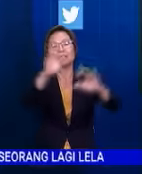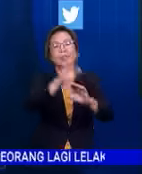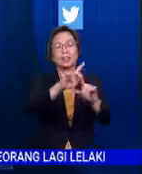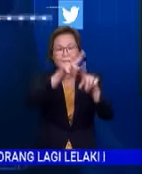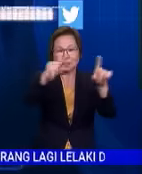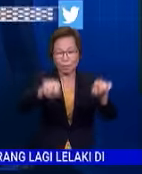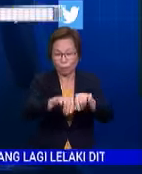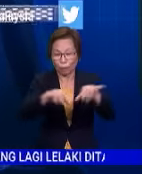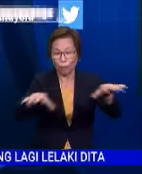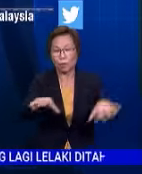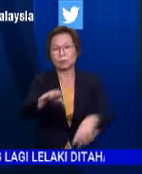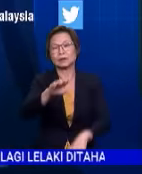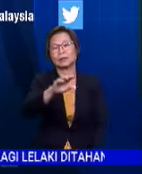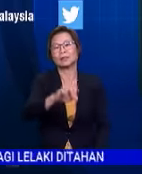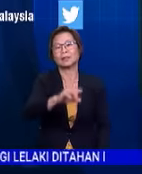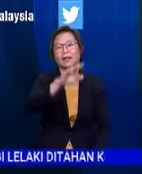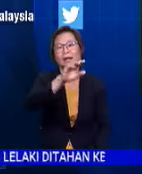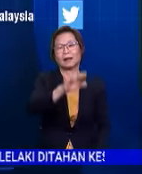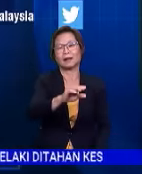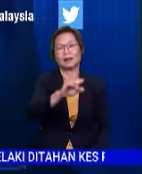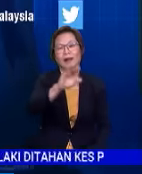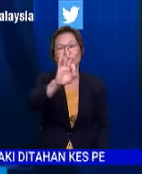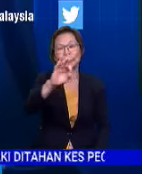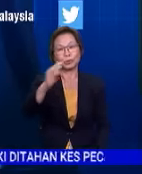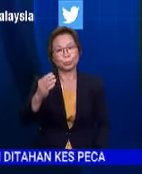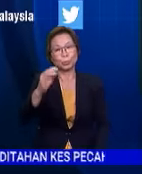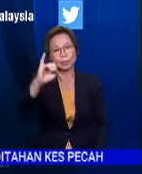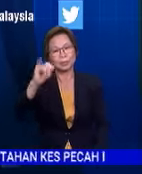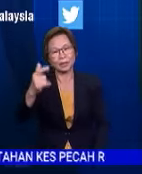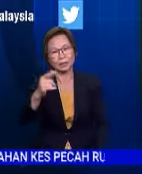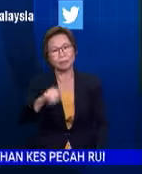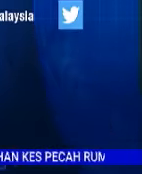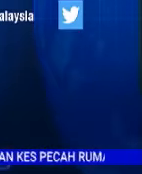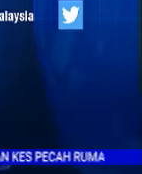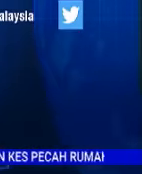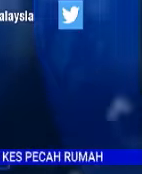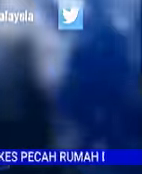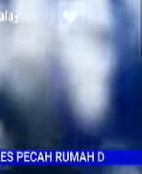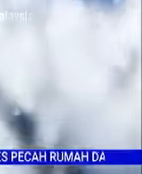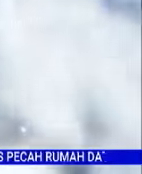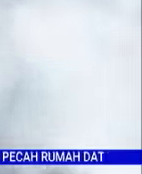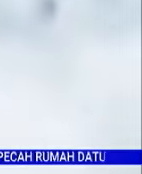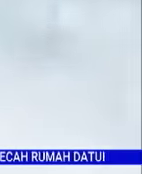dan juga media sosial kami. Saya Abdul Aizat, Assalamualaikum.